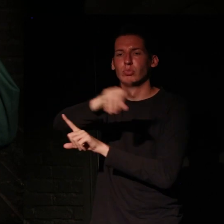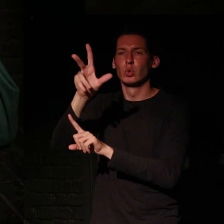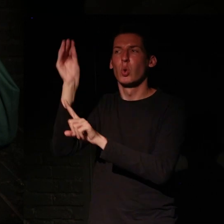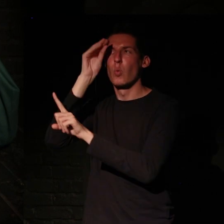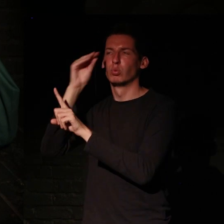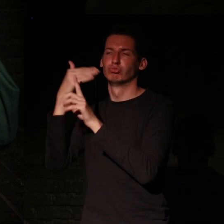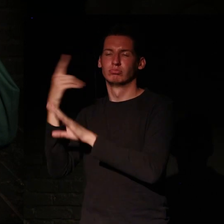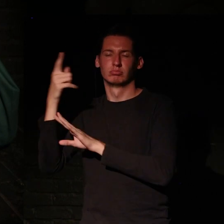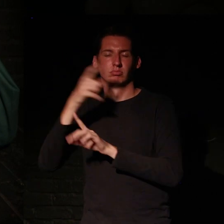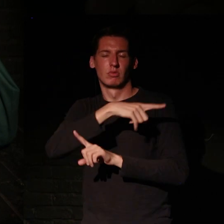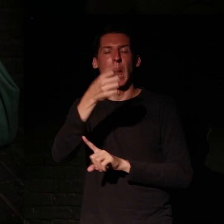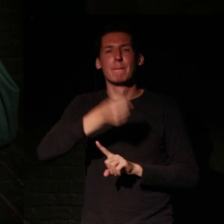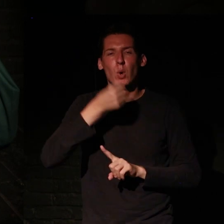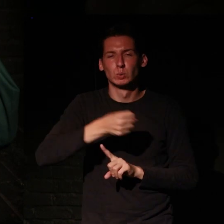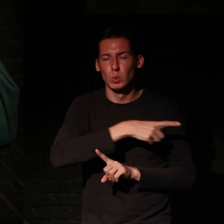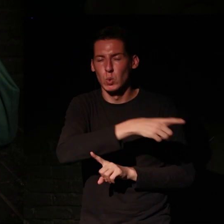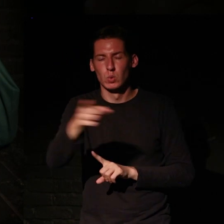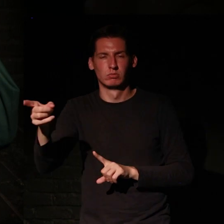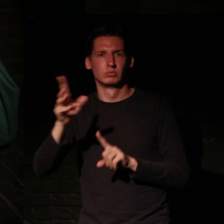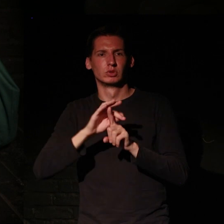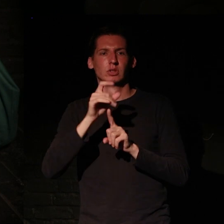z apostołów, który leży